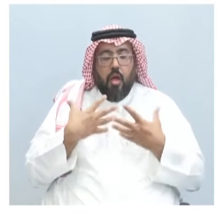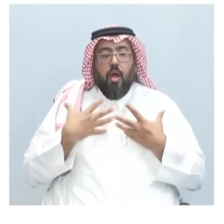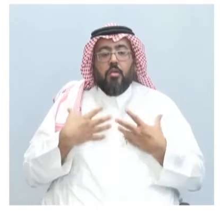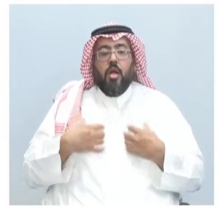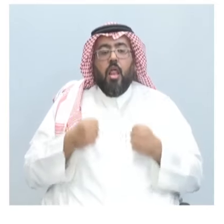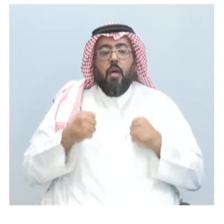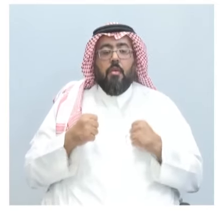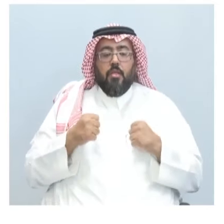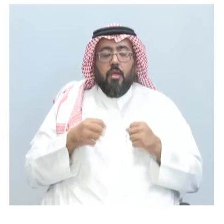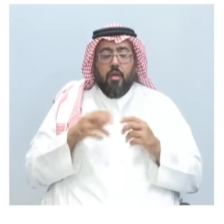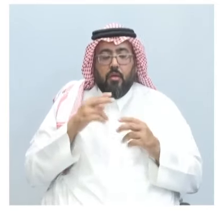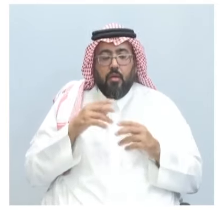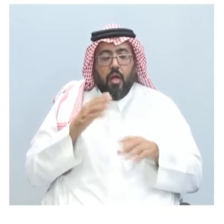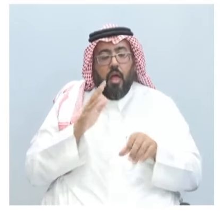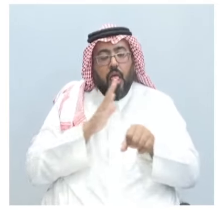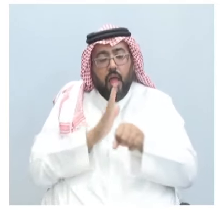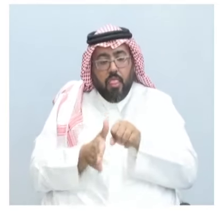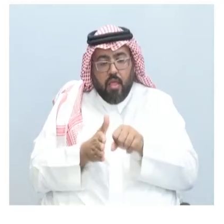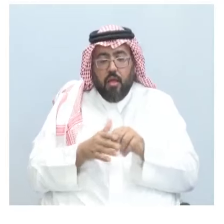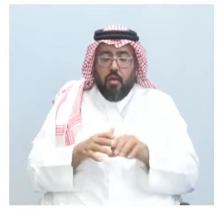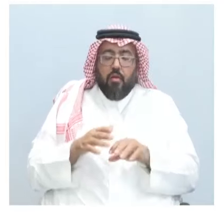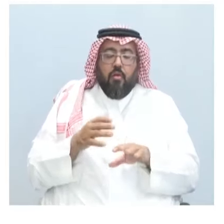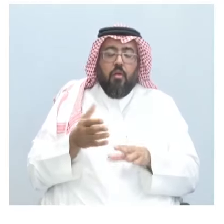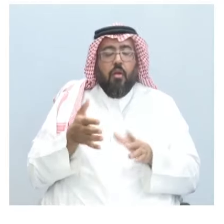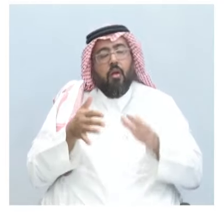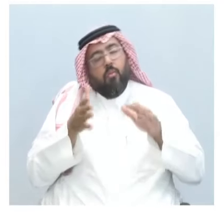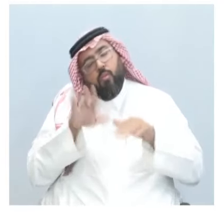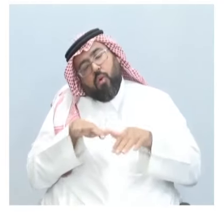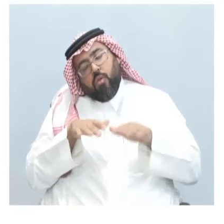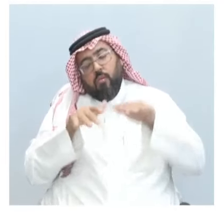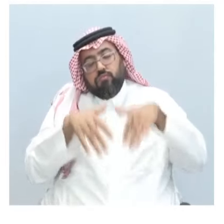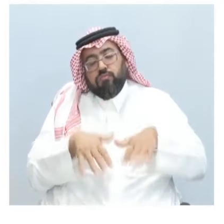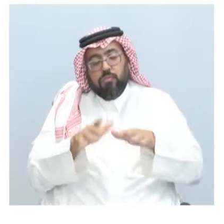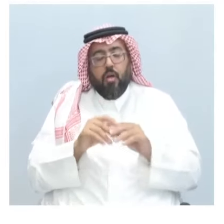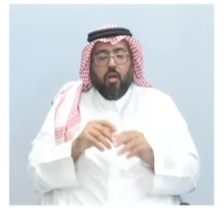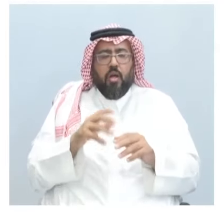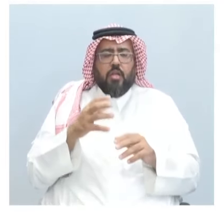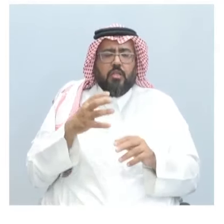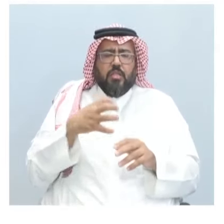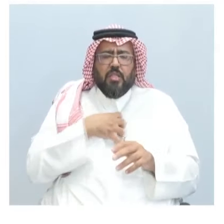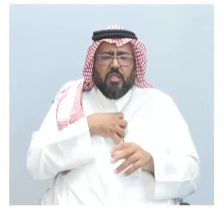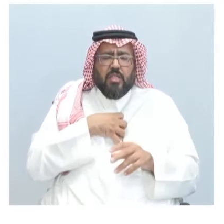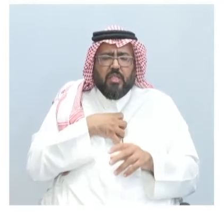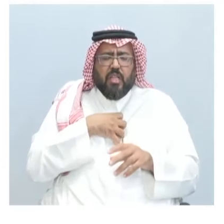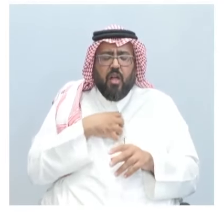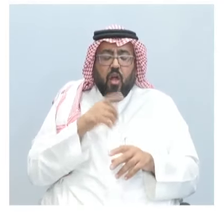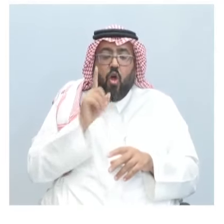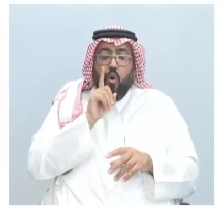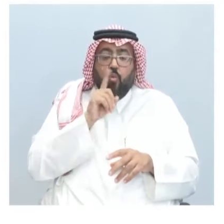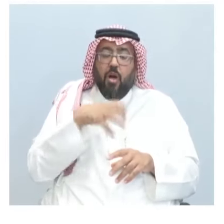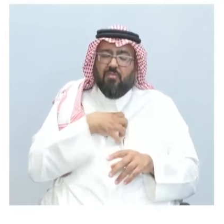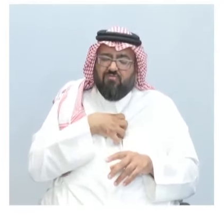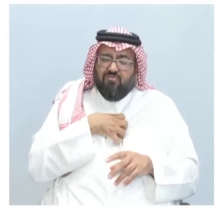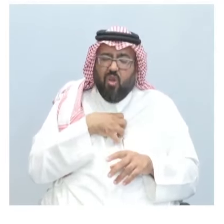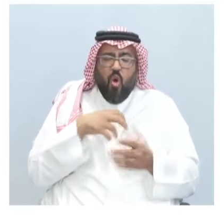ونجاتك من القتل والغرق في اليم ولا تحزن اي ولالا تحزن